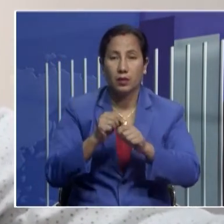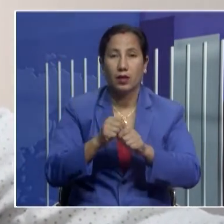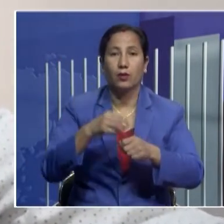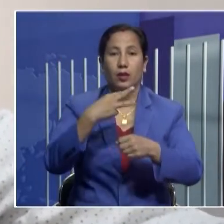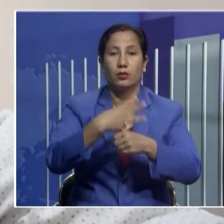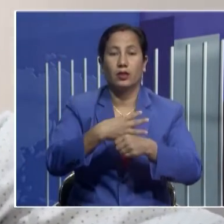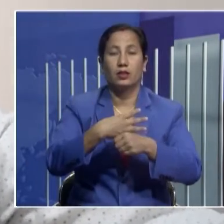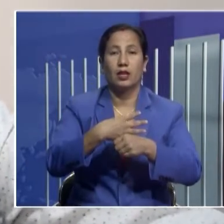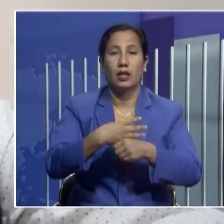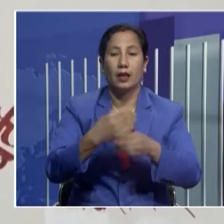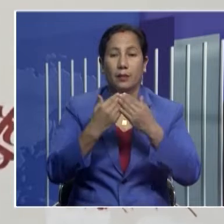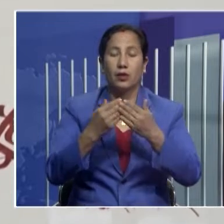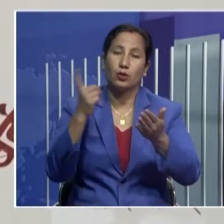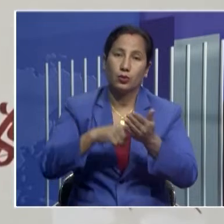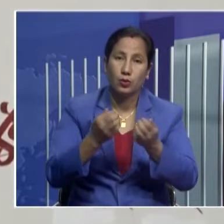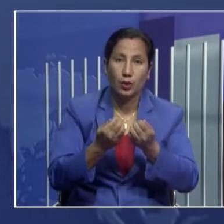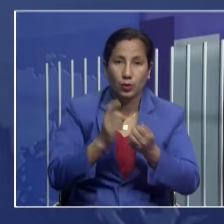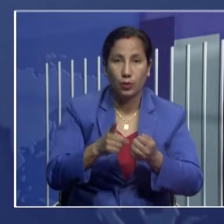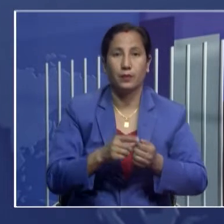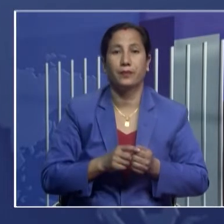उद्देश्यले पाठ्यक्रम लागू गरिएको हो।